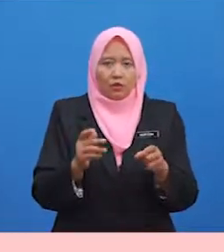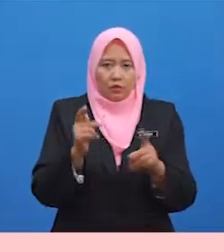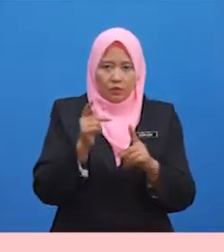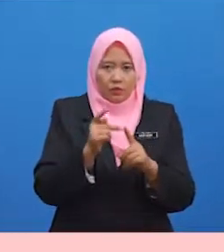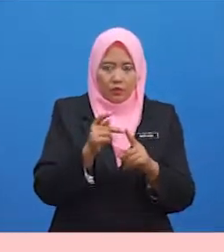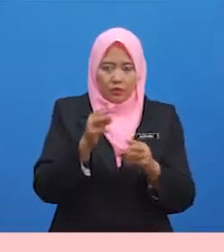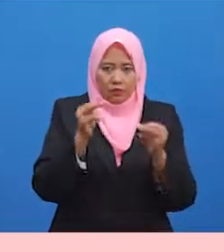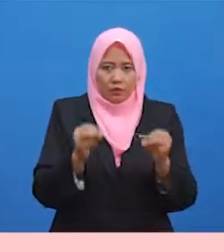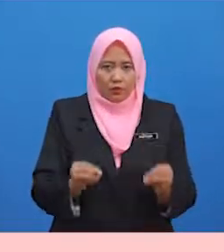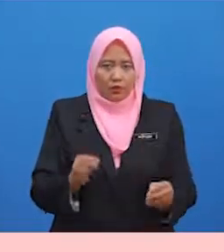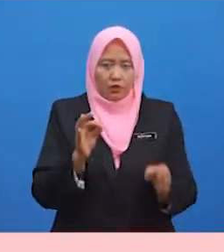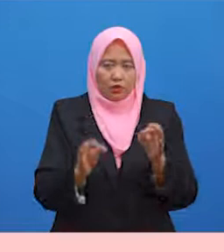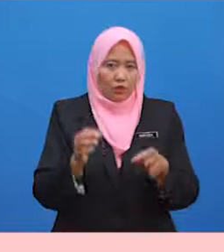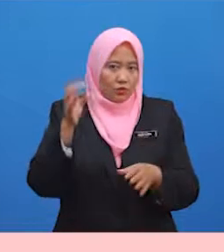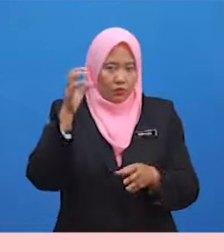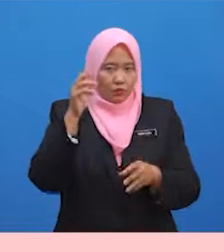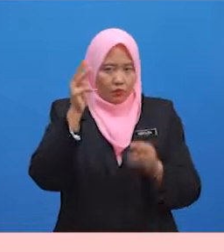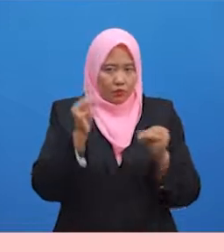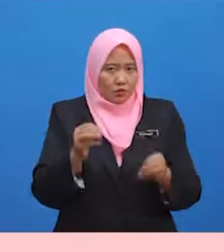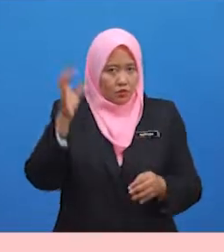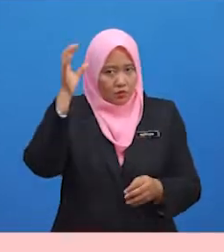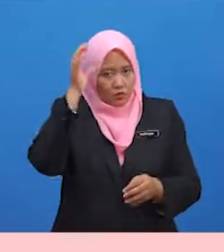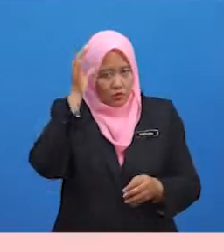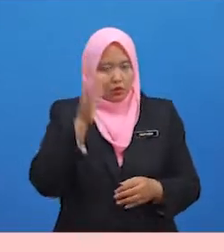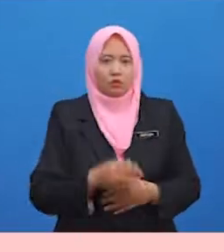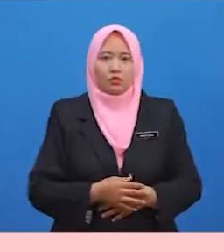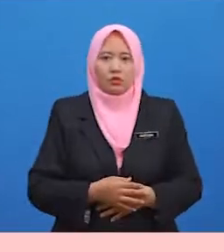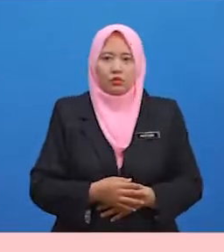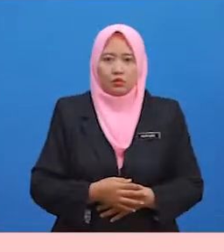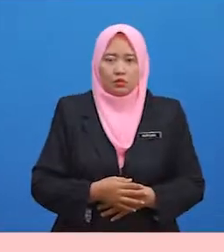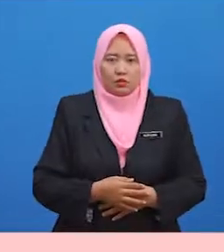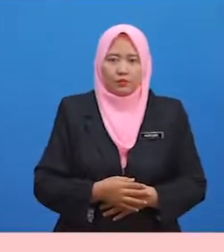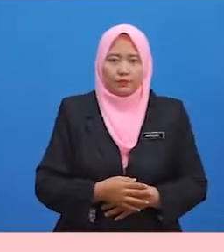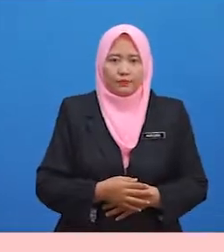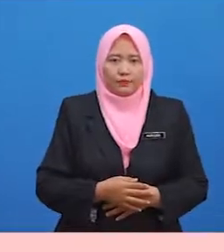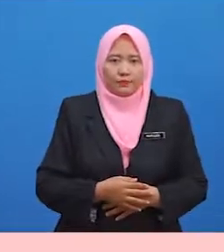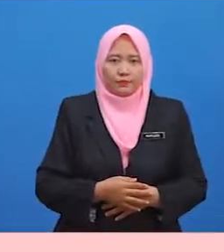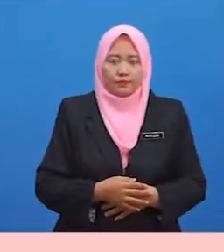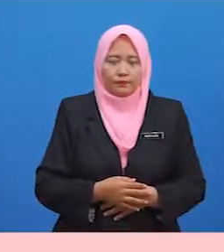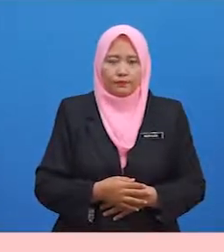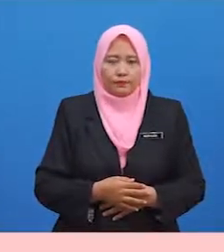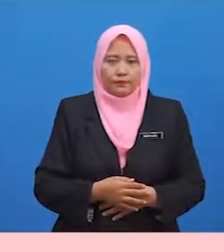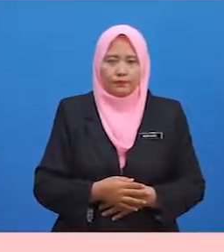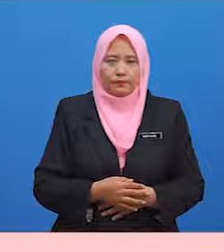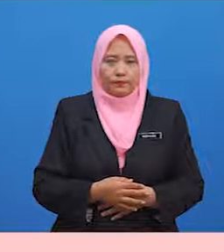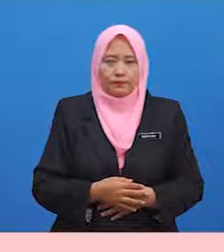memeriksa mangsa bagi mengelakkan mangsa terkejut dengan sentuhan tersebut.